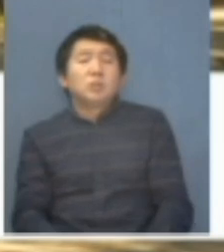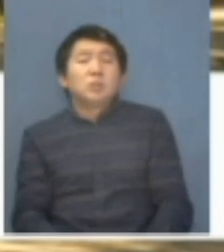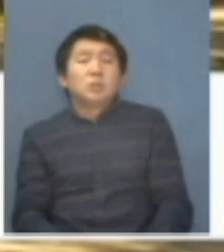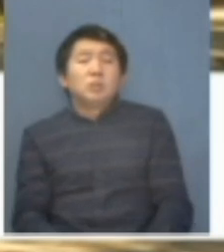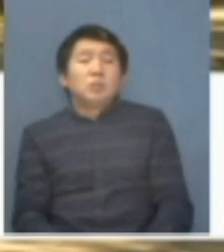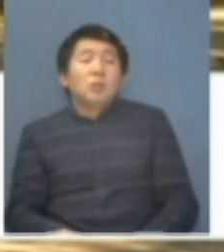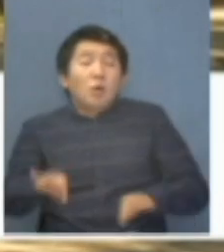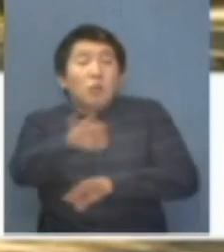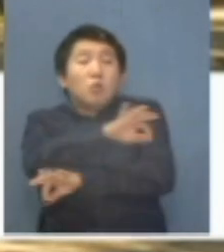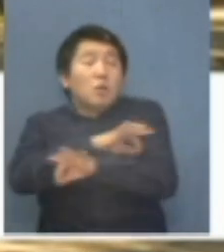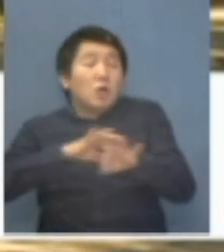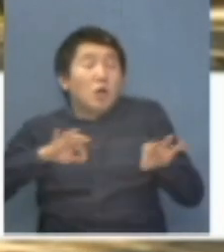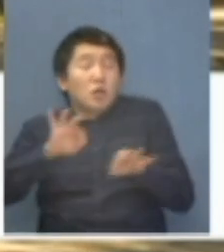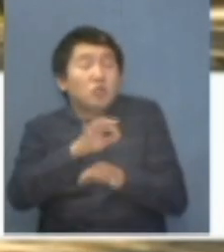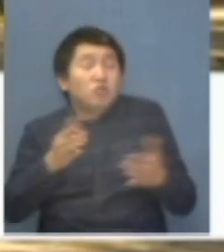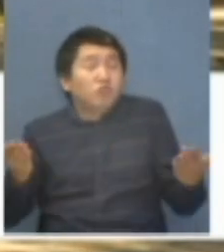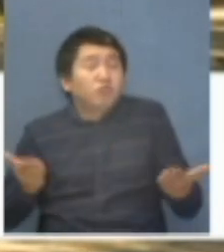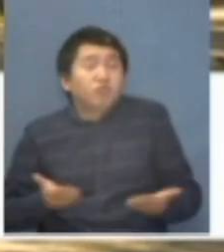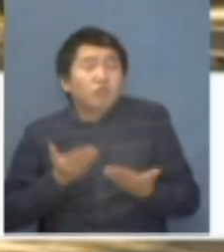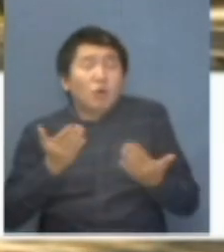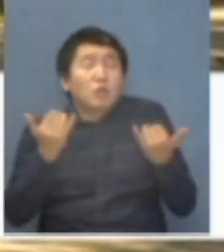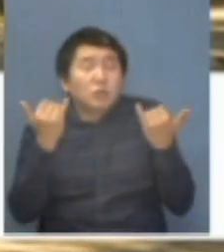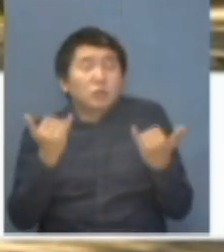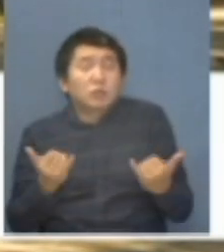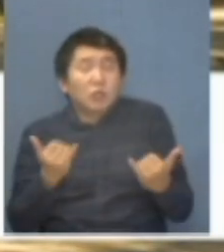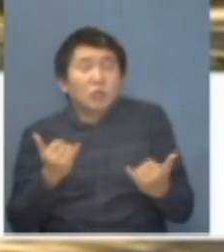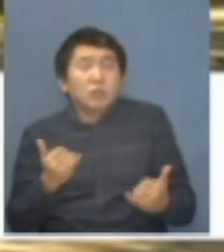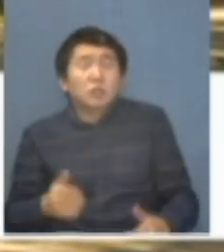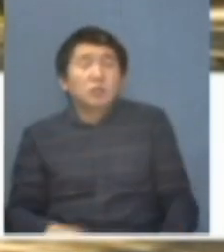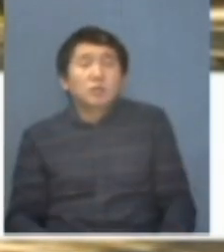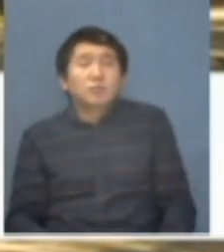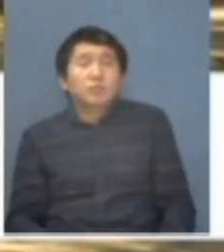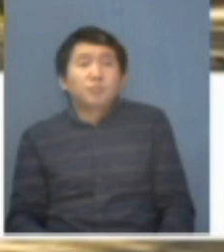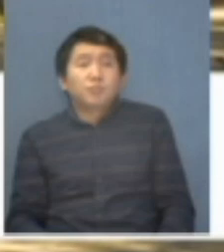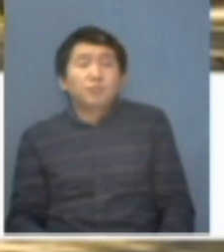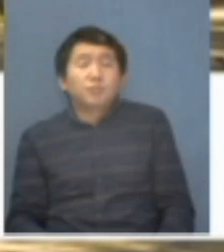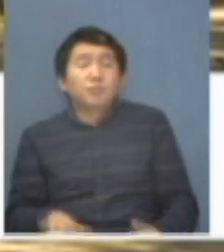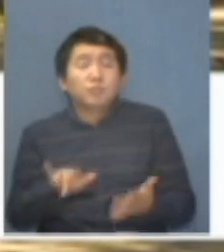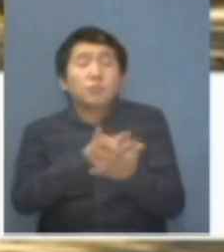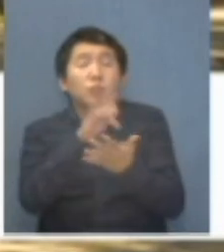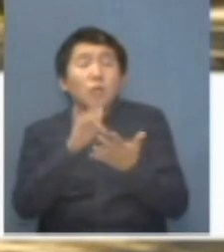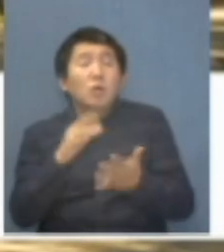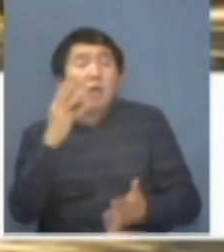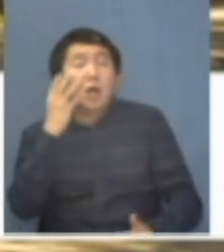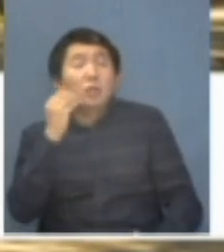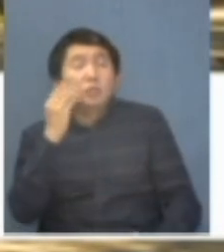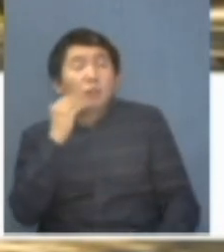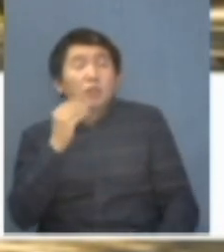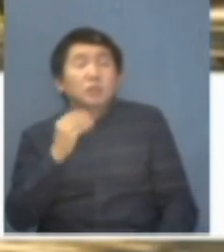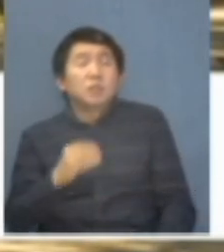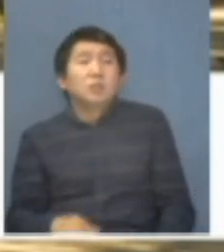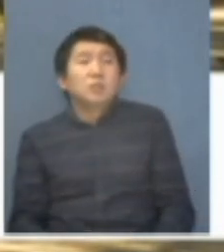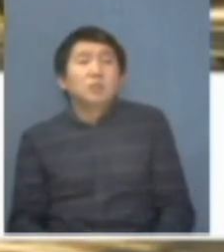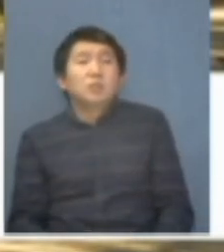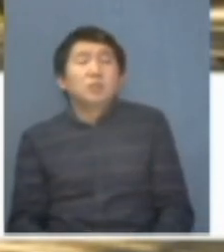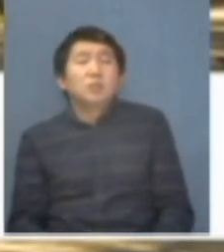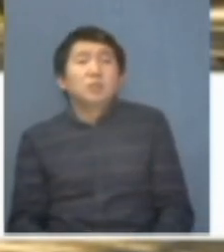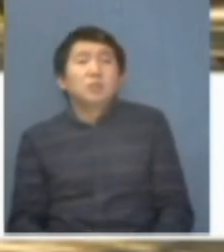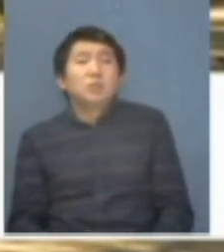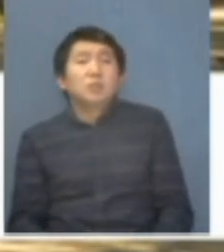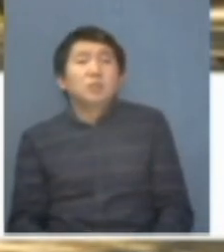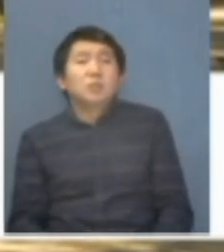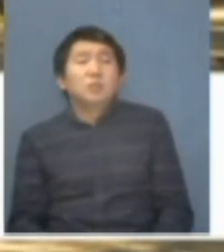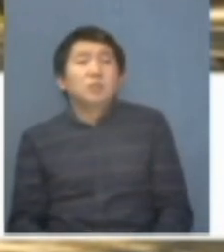жив. В 2018 году, когда был республиканский конкурс в городе Алматы, новая волна 100+, как раз таки